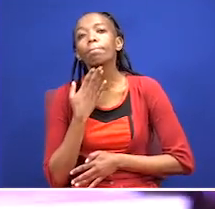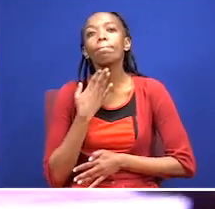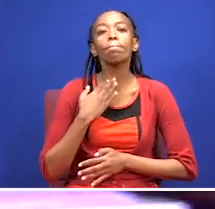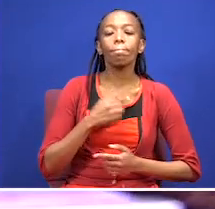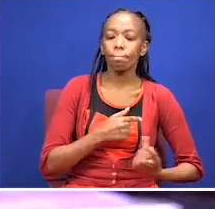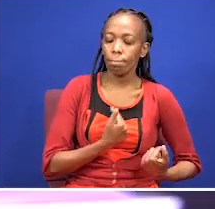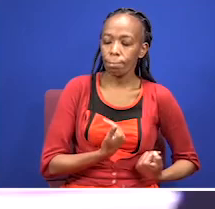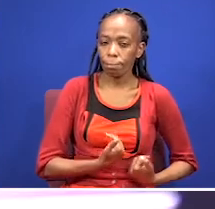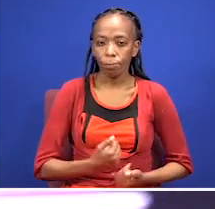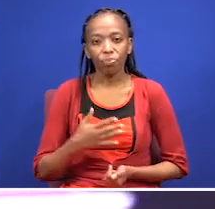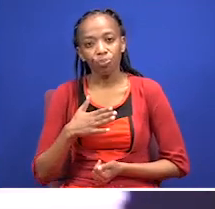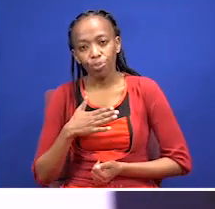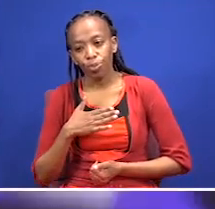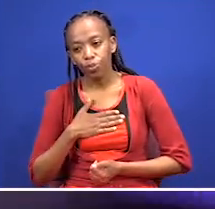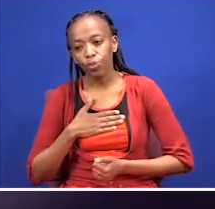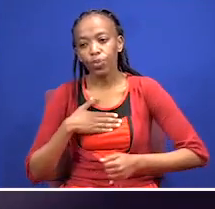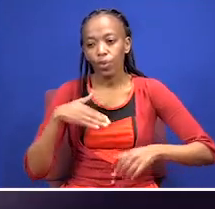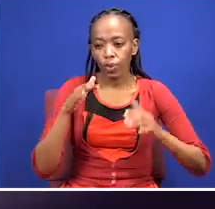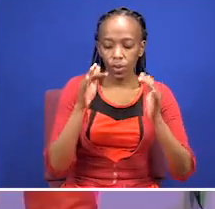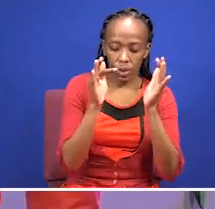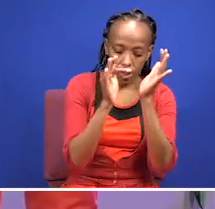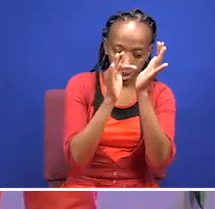Haja ya moyo wangu,